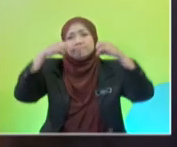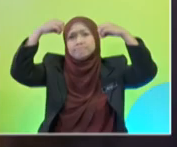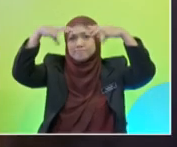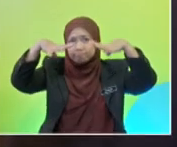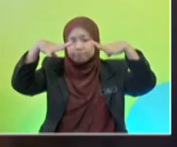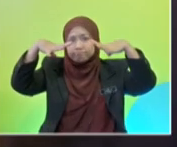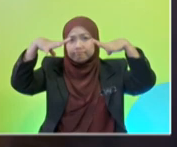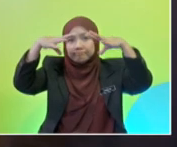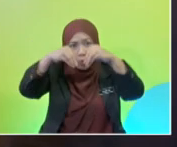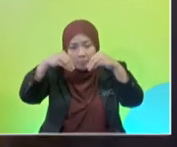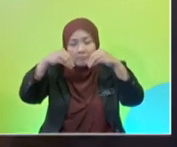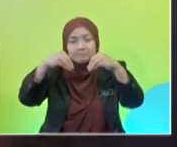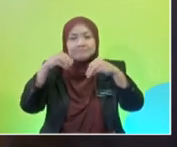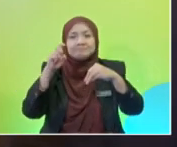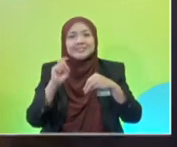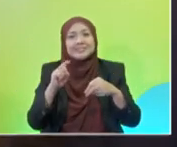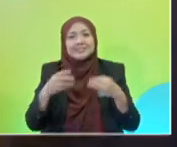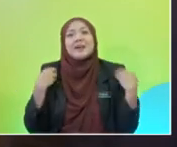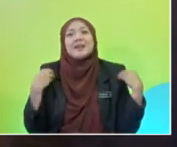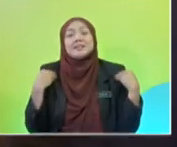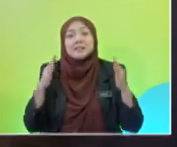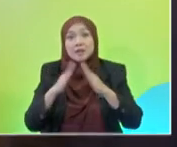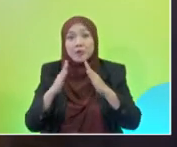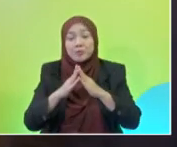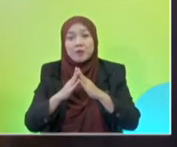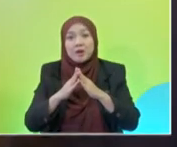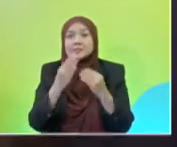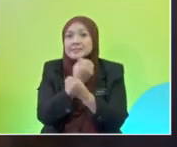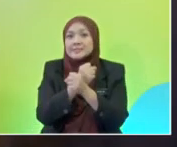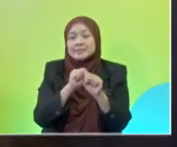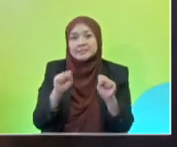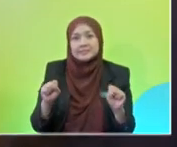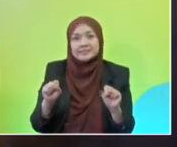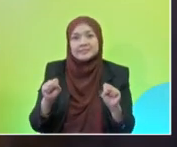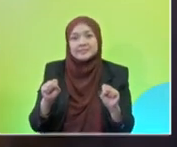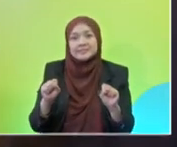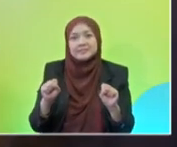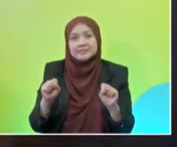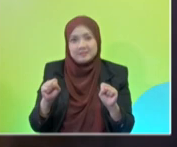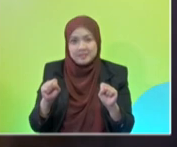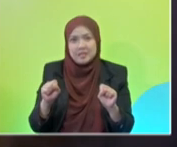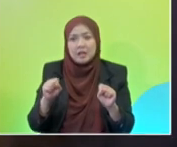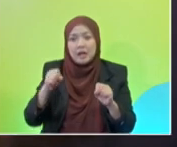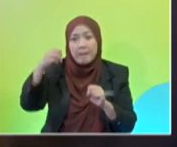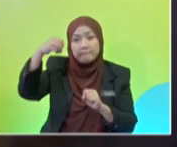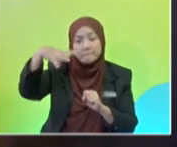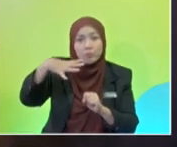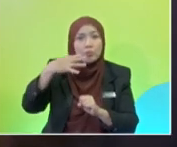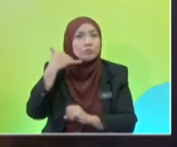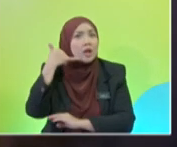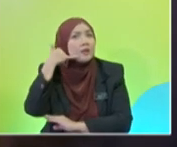semua adalah kita ada kan Nah ini dia lampu tali font bentuk